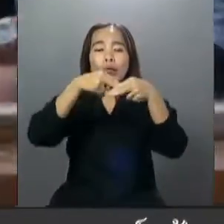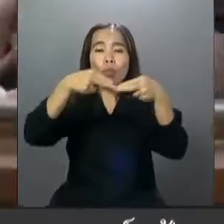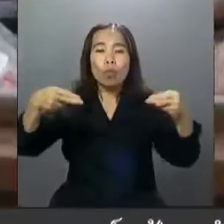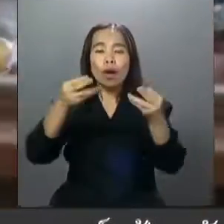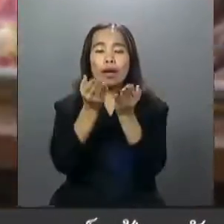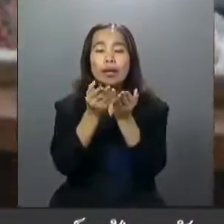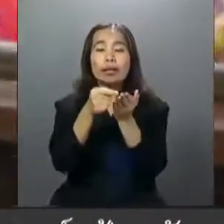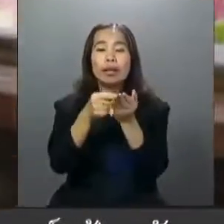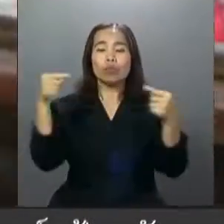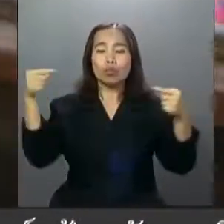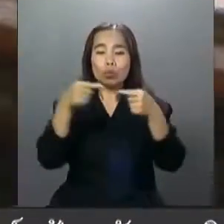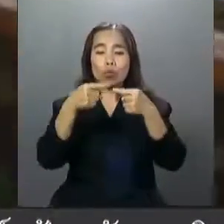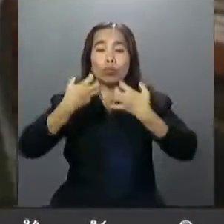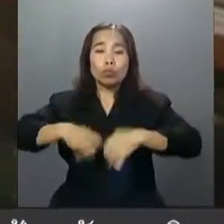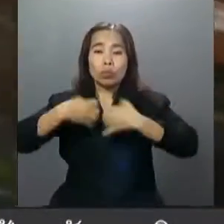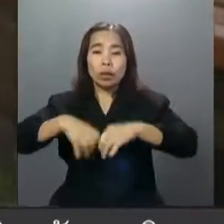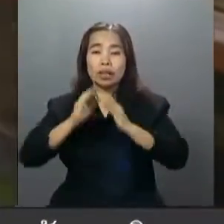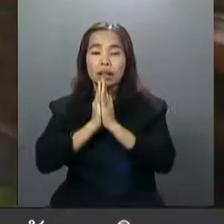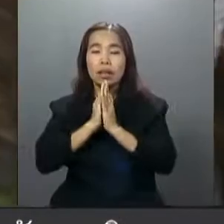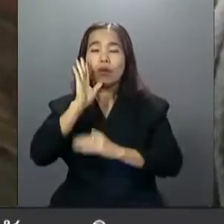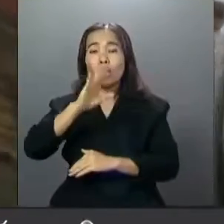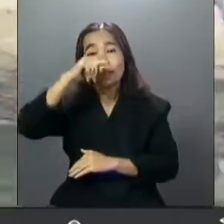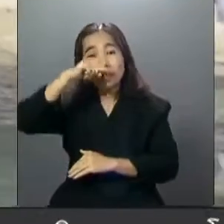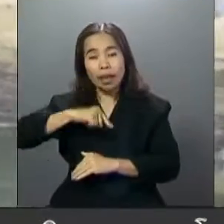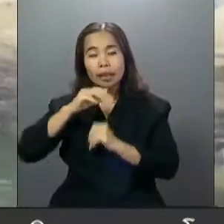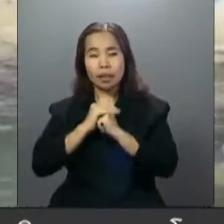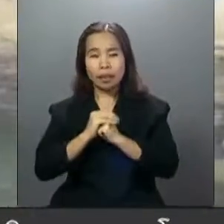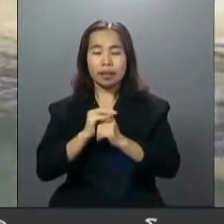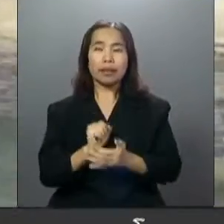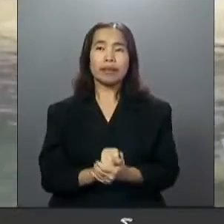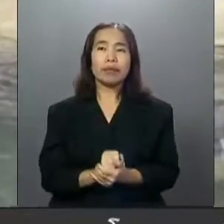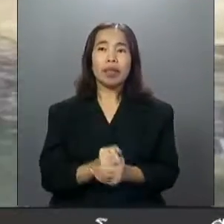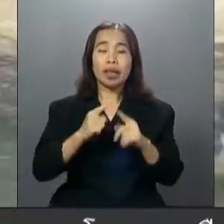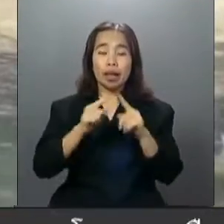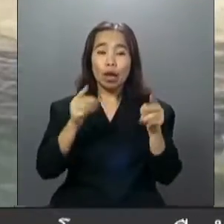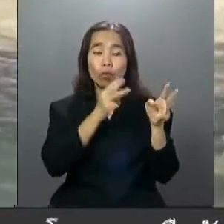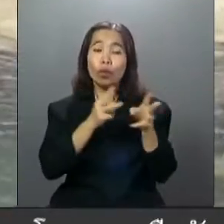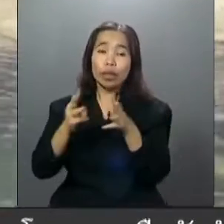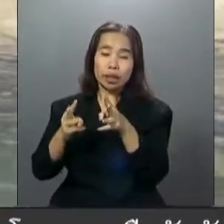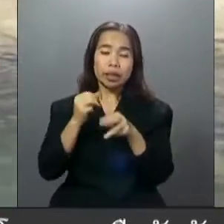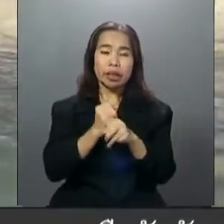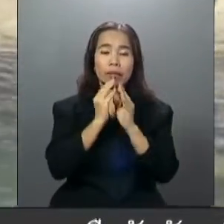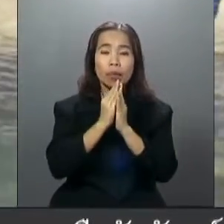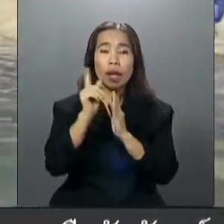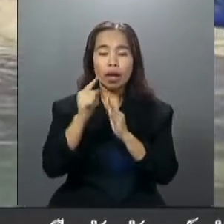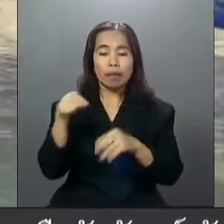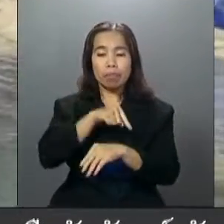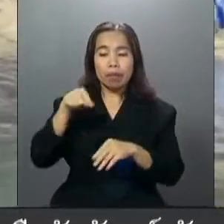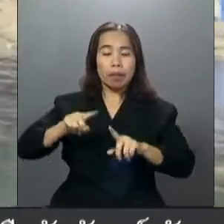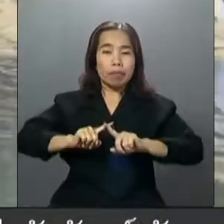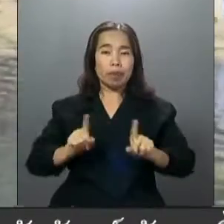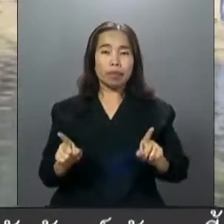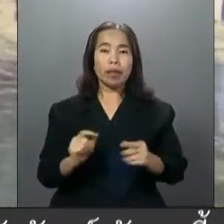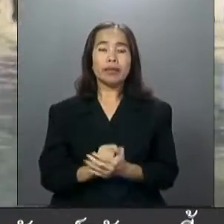งกับเทศกาลตรุษจีนของชาวไทยเชื้อสายจีนแต่ขั้นตอนในการทำพิธีจะมีความแตกต่างอย่างสิ้นเชิ